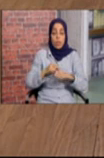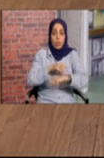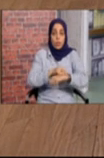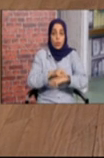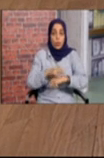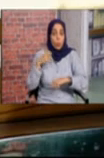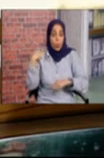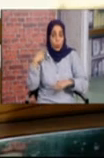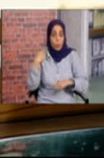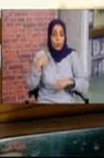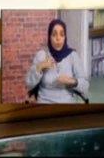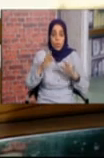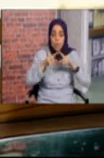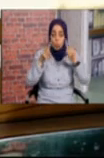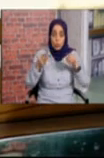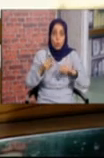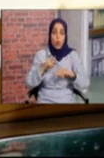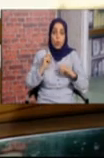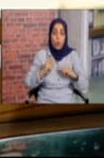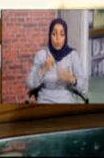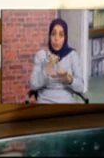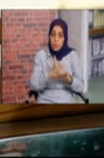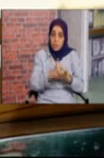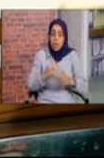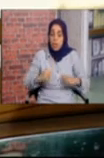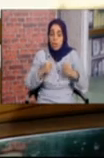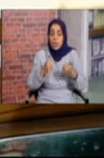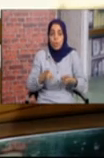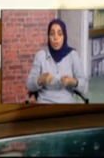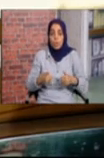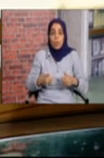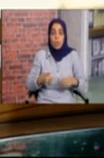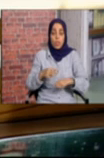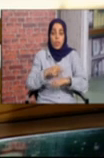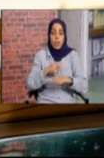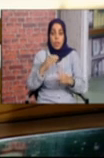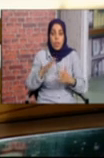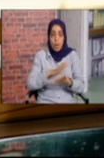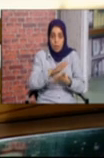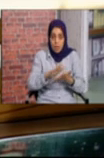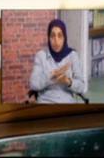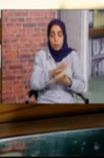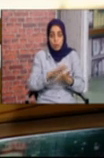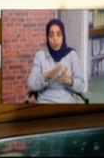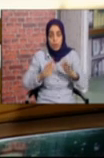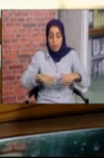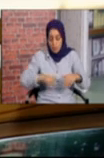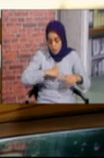اللي بيكون موجود في المدارس اللي بنزورها علشان نضمن ان عمليه الكشف الدوري تكون